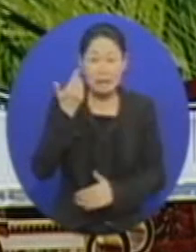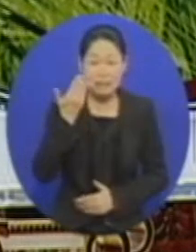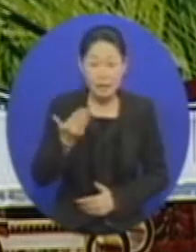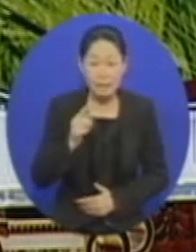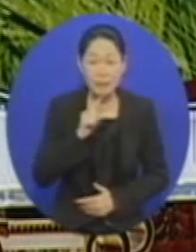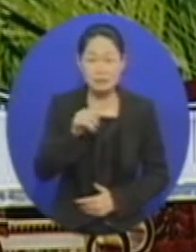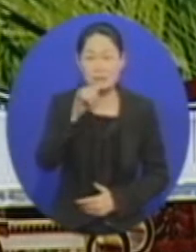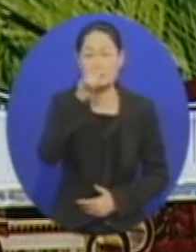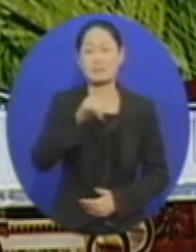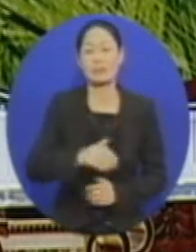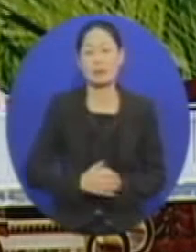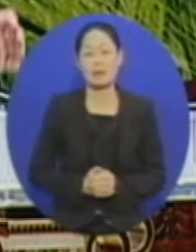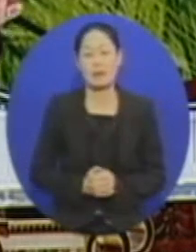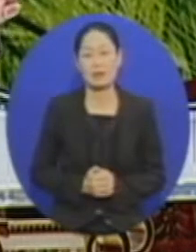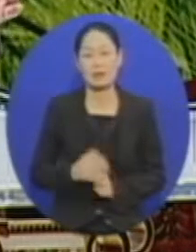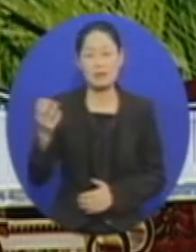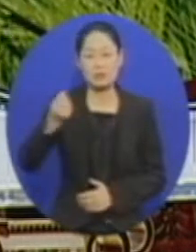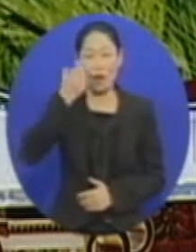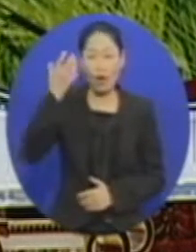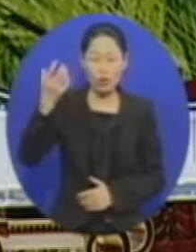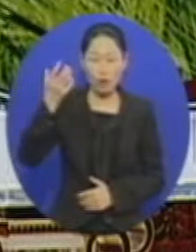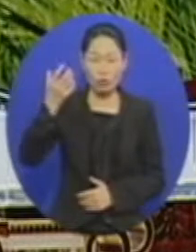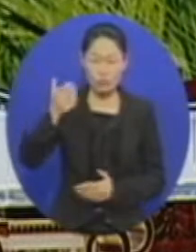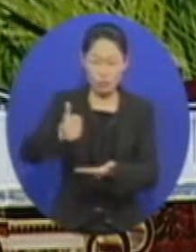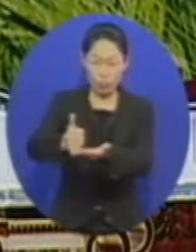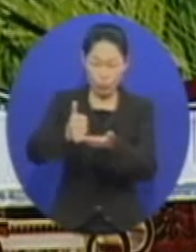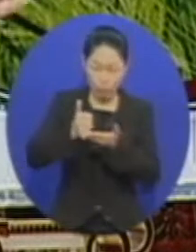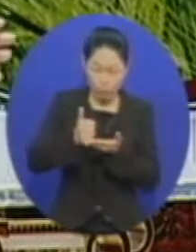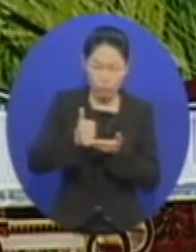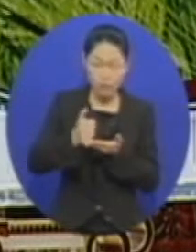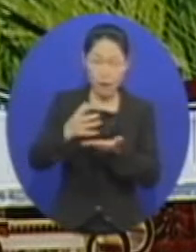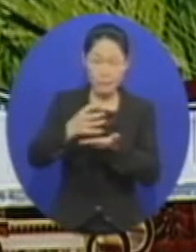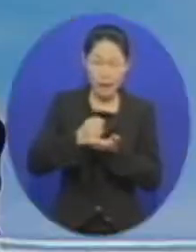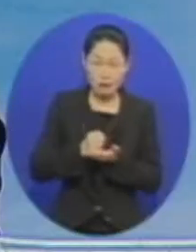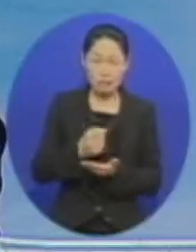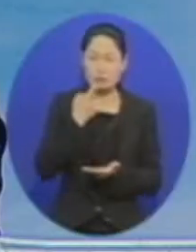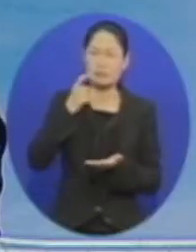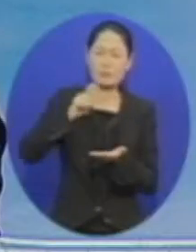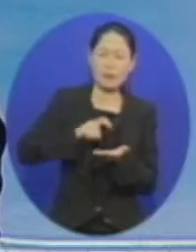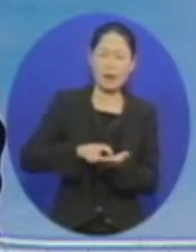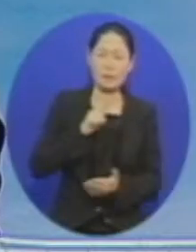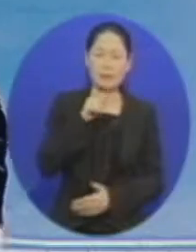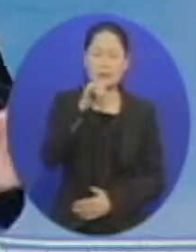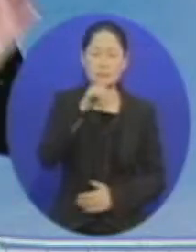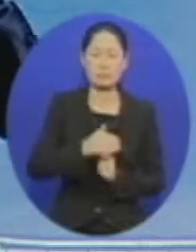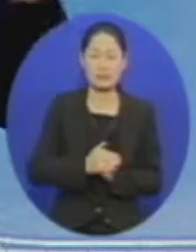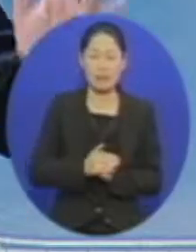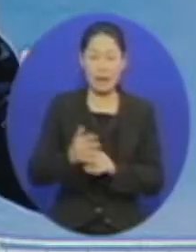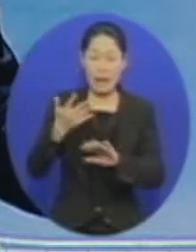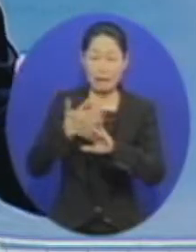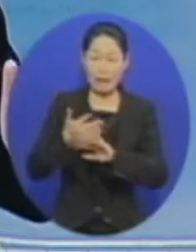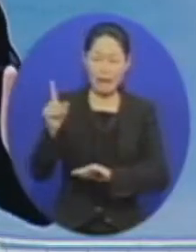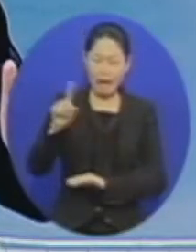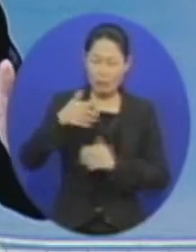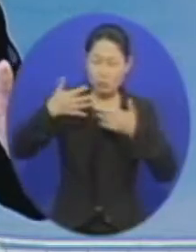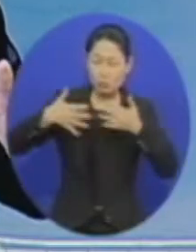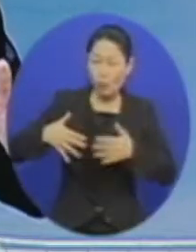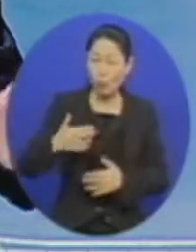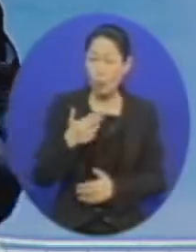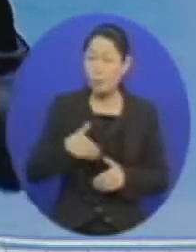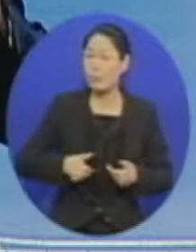그렇게 말씀하셨어요 성령을 모시고 받는 것은 너무 쉽다는 거예요 다른 아무 조건이 필요